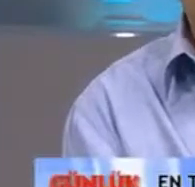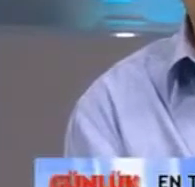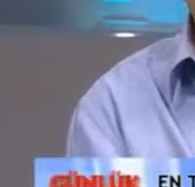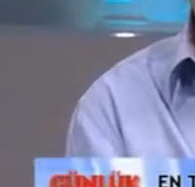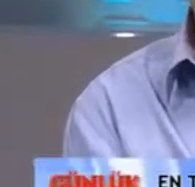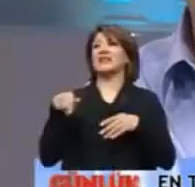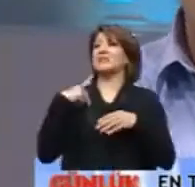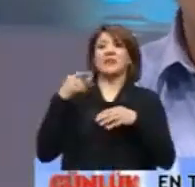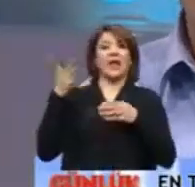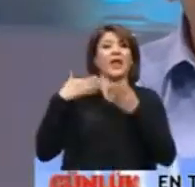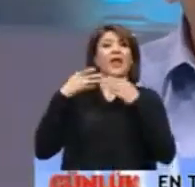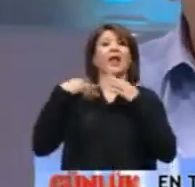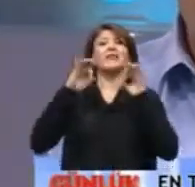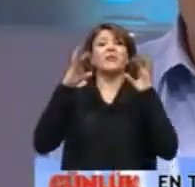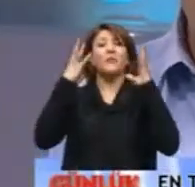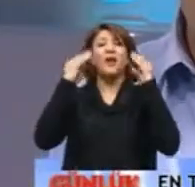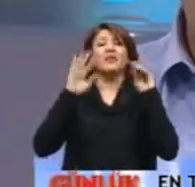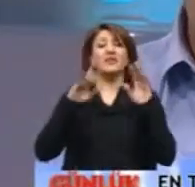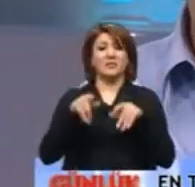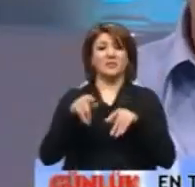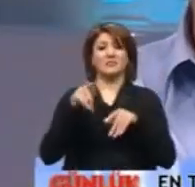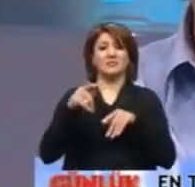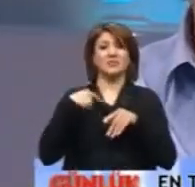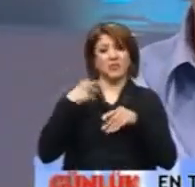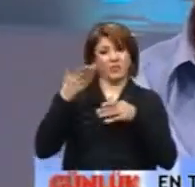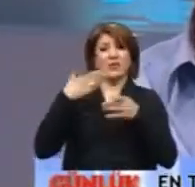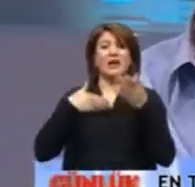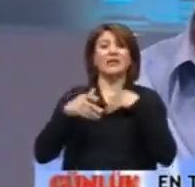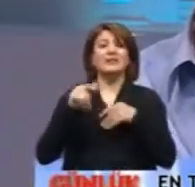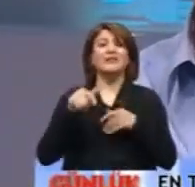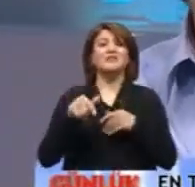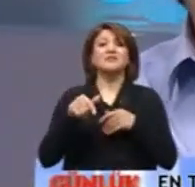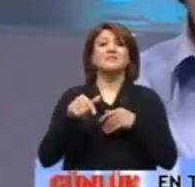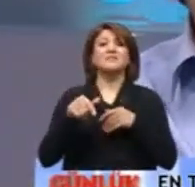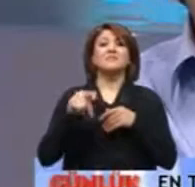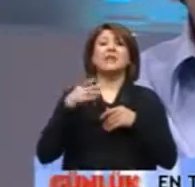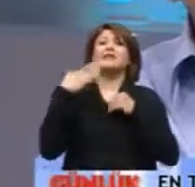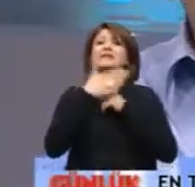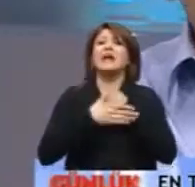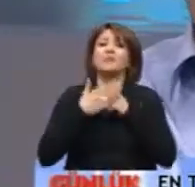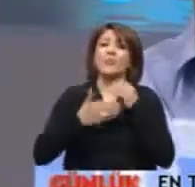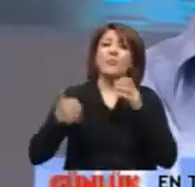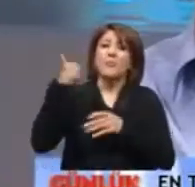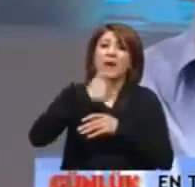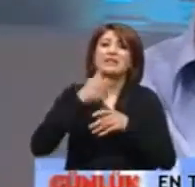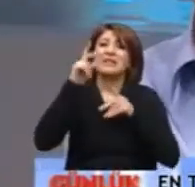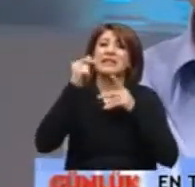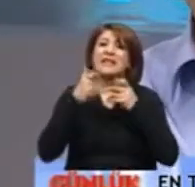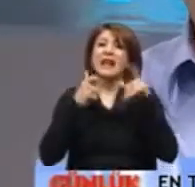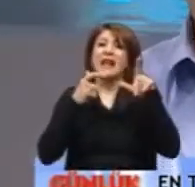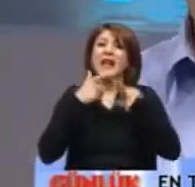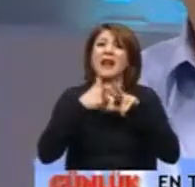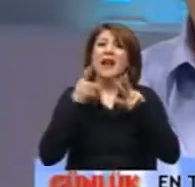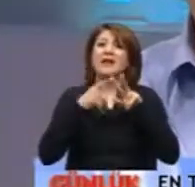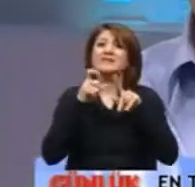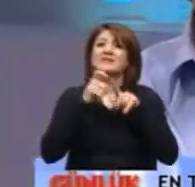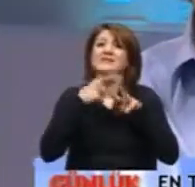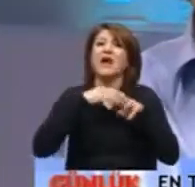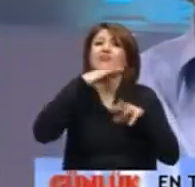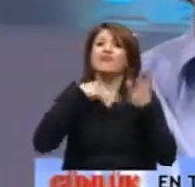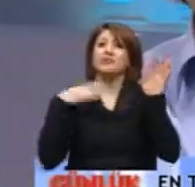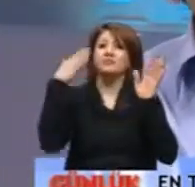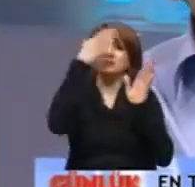tam anlamamıştım sen söylediğine kadar. Önce bu son güncel olanı söyleyeyim bunu şey yapalım. Trabzon başkanı İrlanda'da bir gemiye gitti. Konuşma